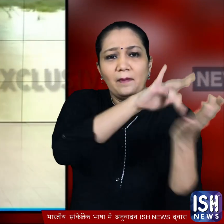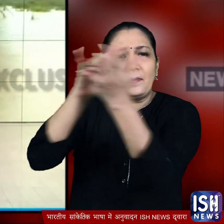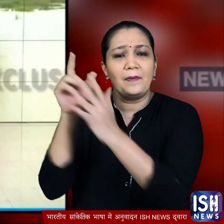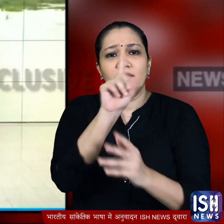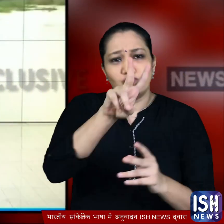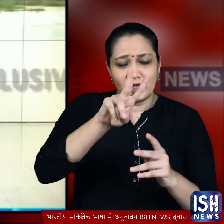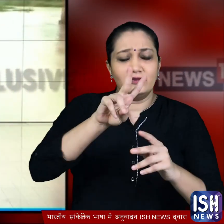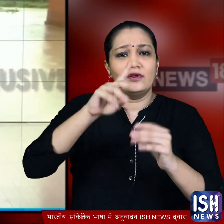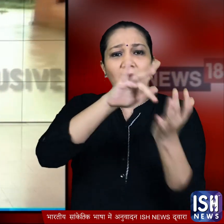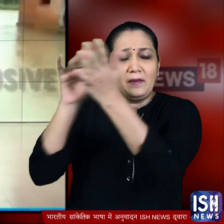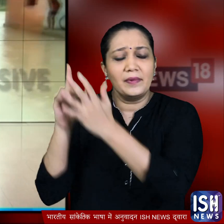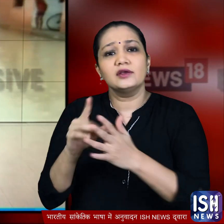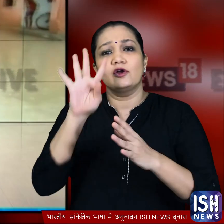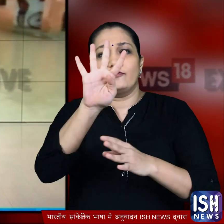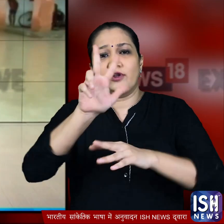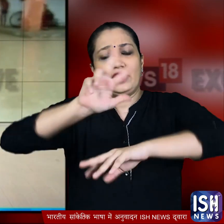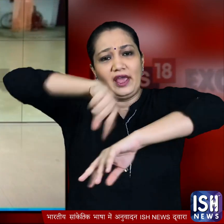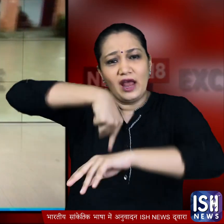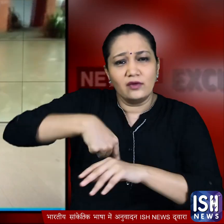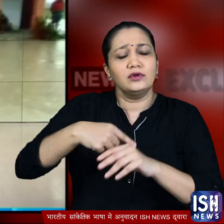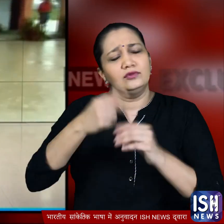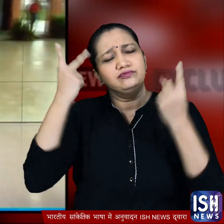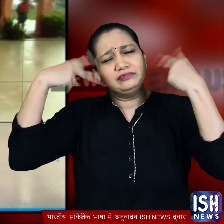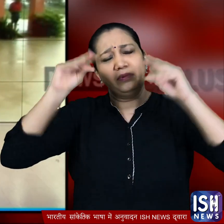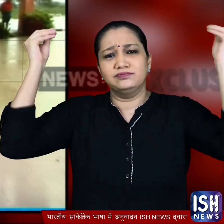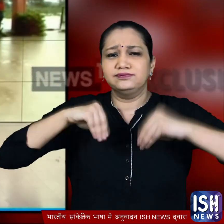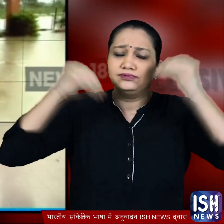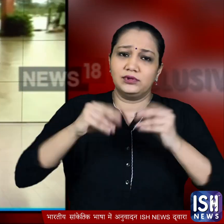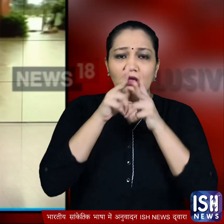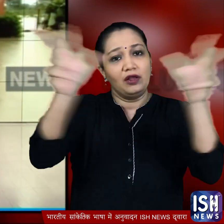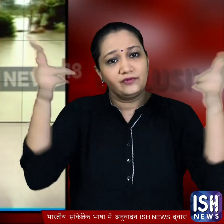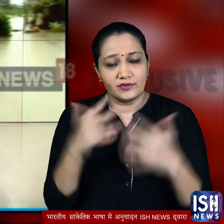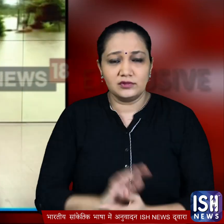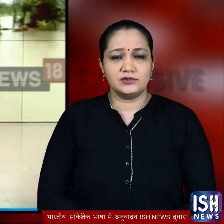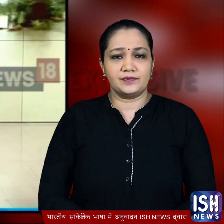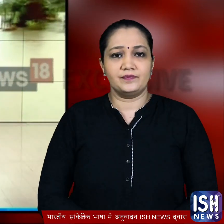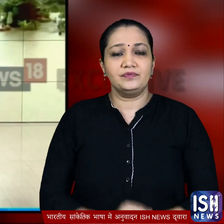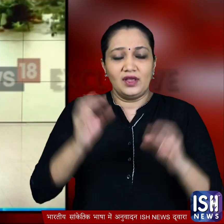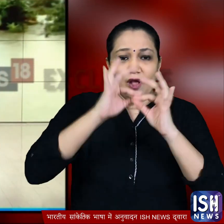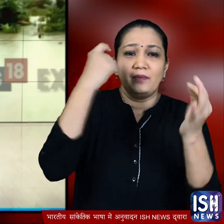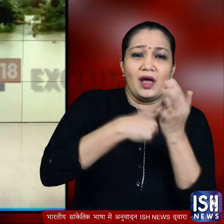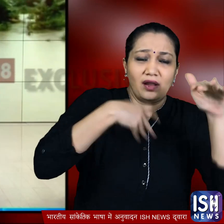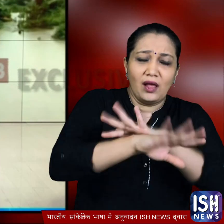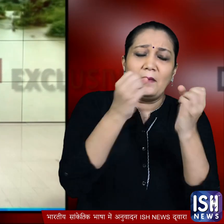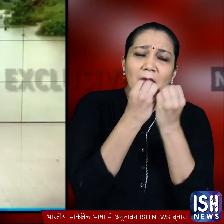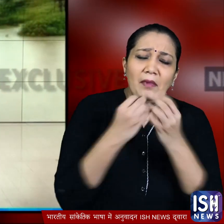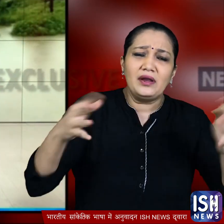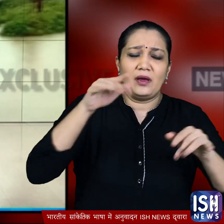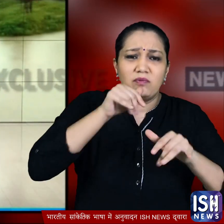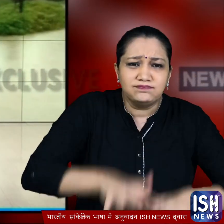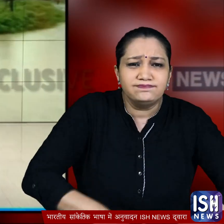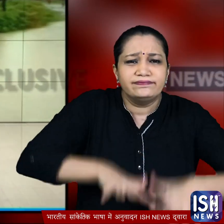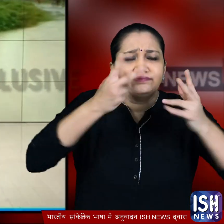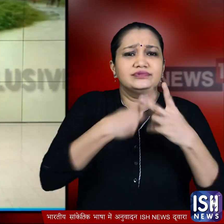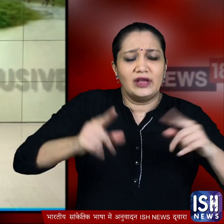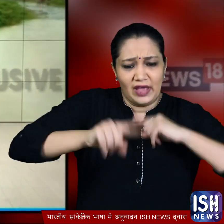अगले 48 घंटे में भारी बारिश का अलर्ट जारी कर दिया। मौसम विभाग का यह अलर्ट ऐसे समय में आया है जब बिहार के कई जिलों में लोग बाढ़ की वजह